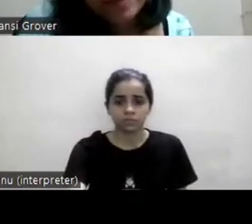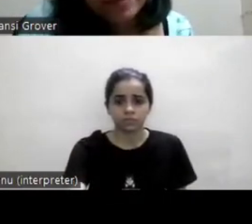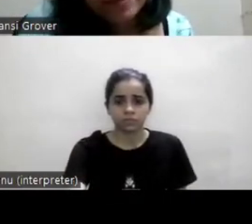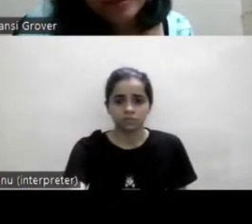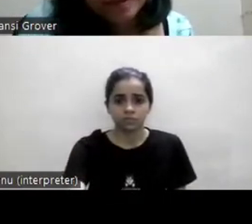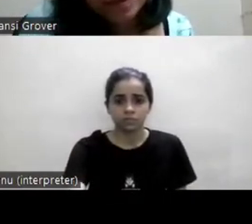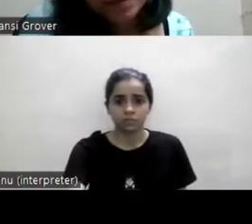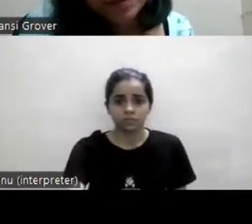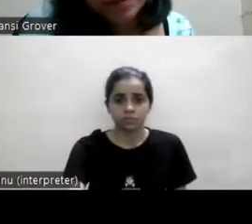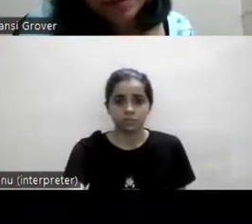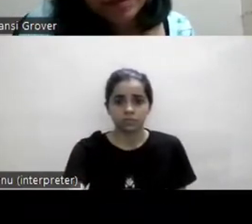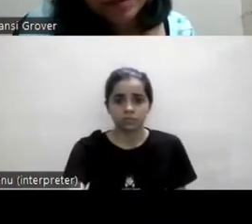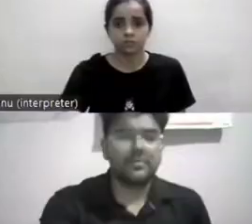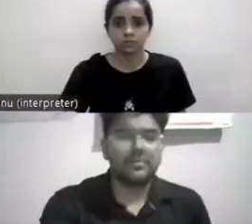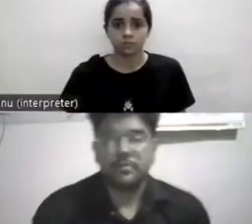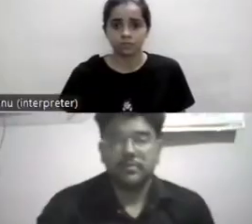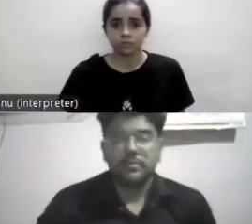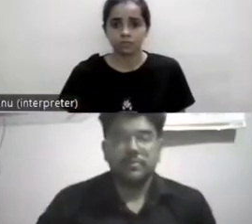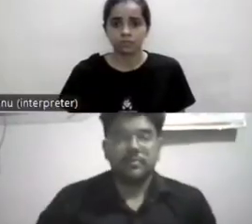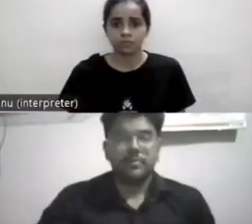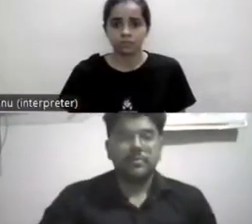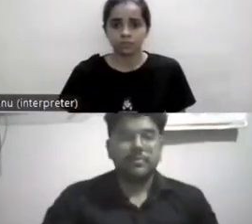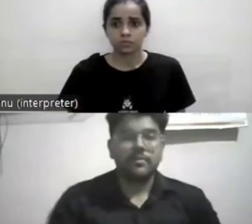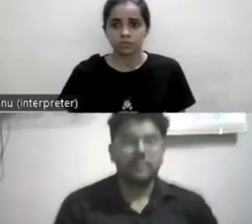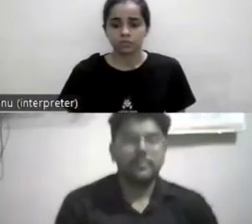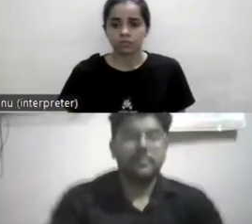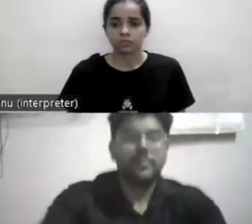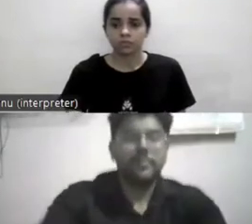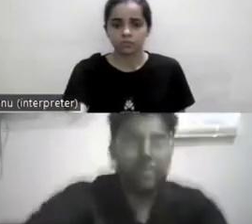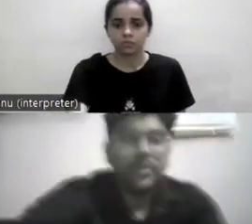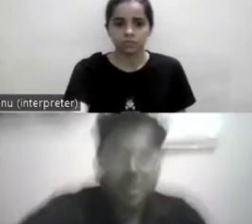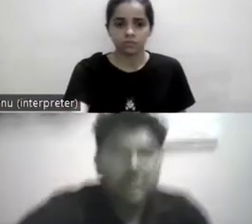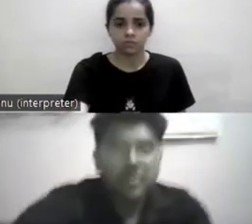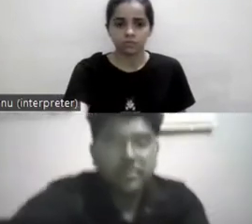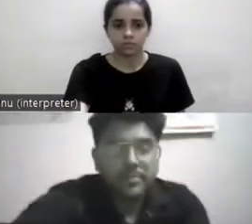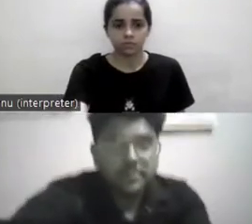पगली को देखा इन दिनों नहीं तो पेट उभर आया है